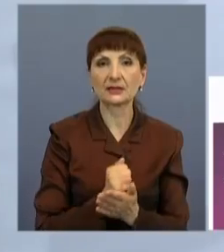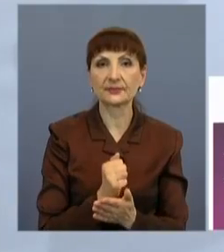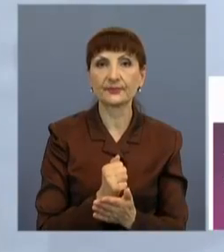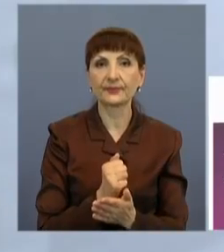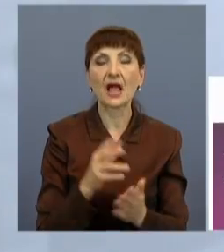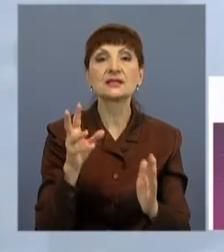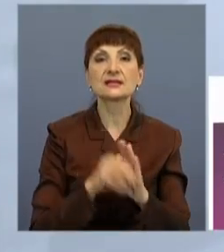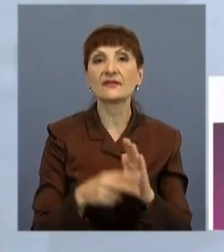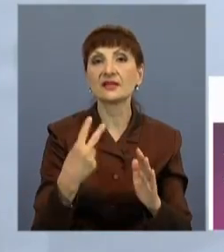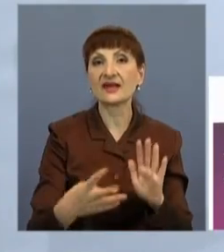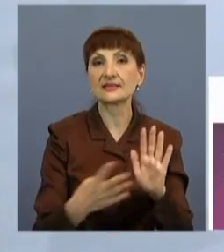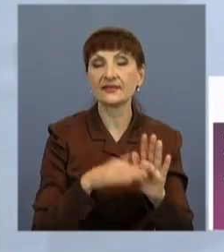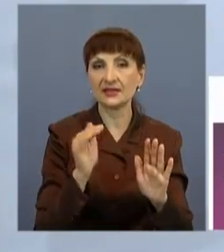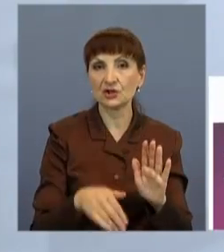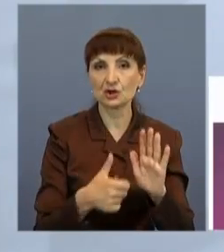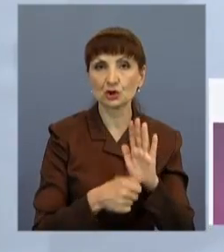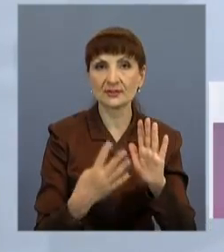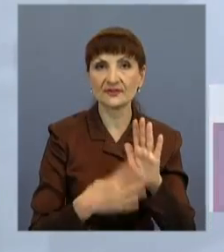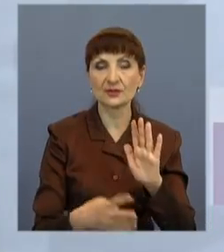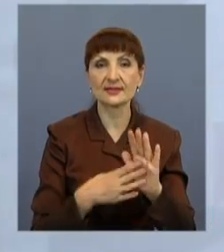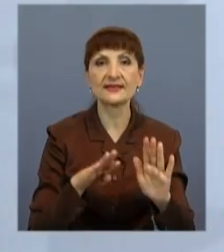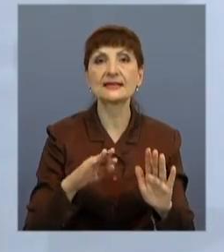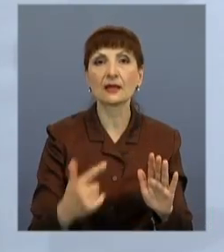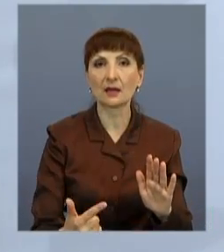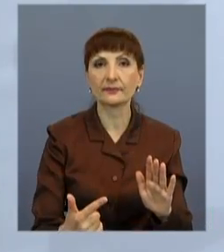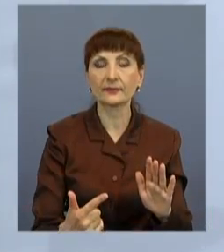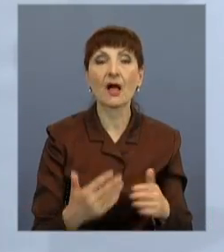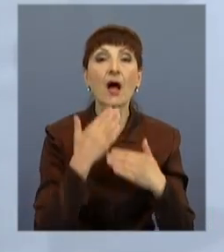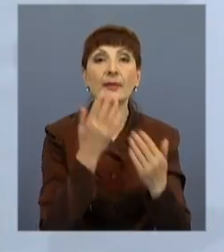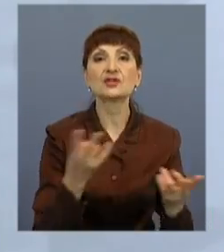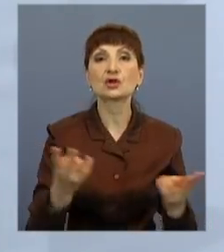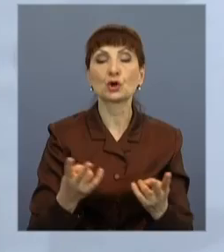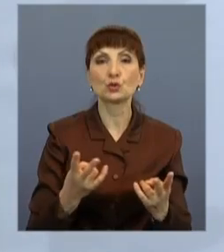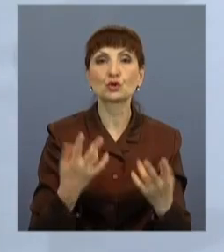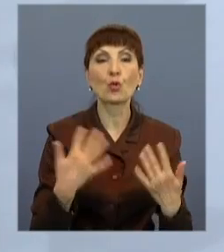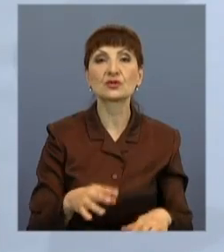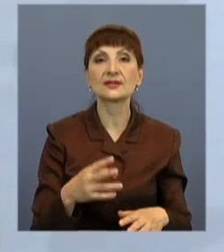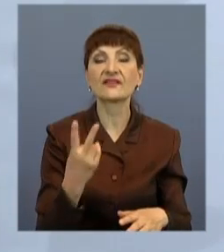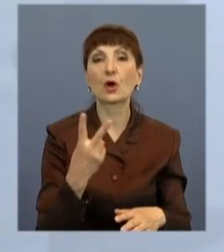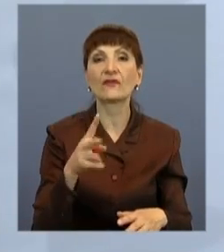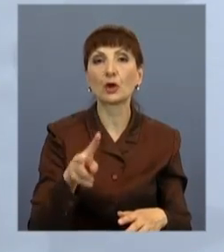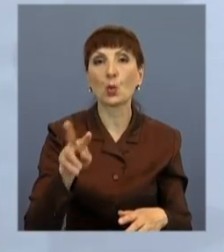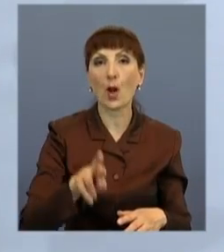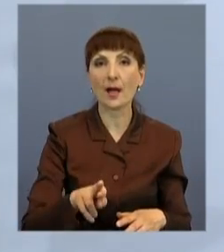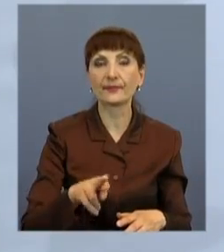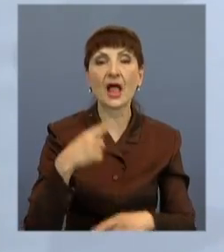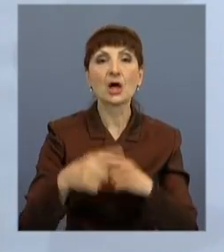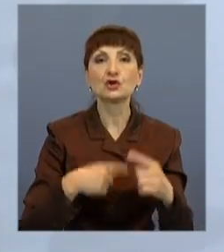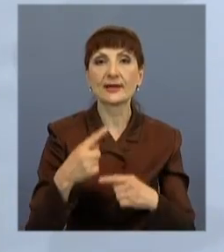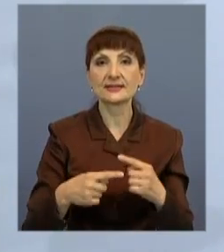есть составит 29 699 тенге. Обращаться можно будет уже со 2 июля